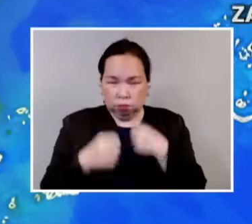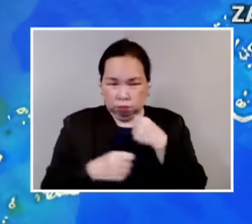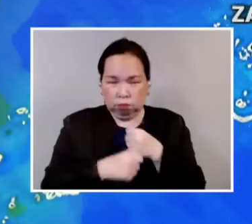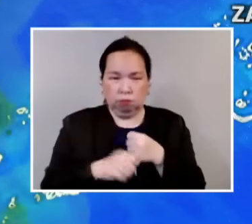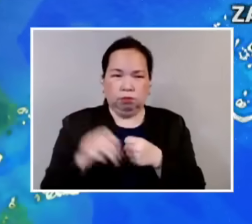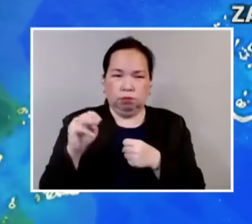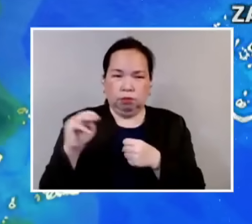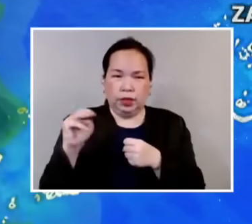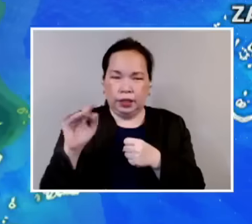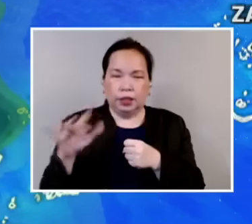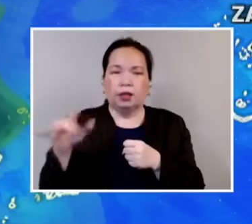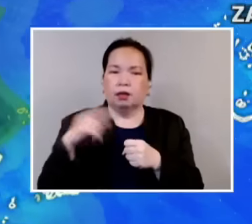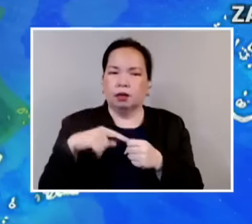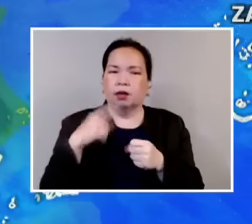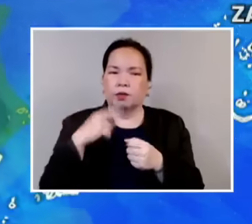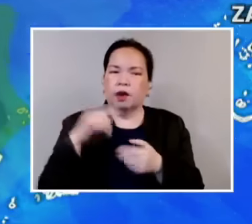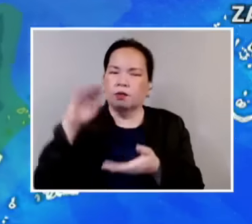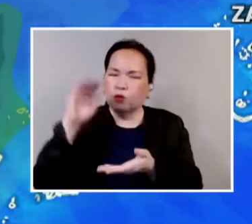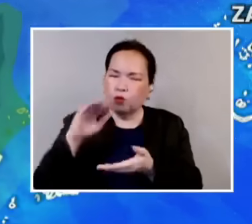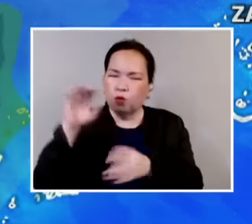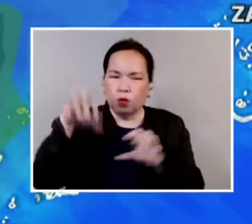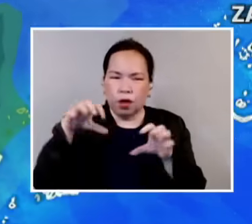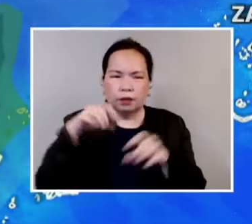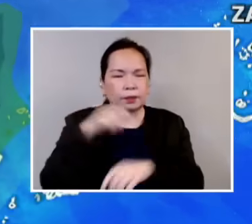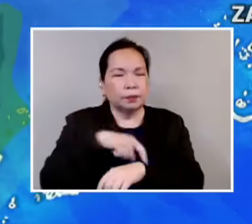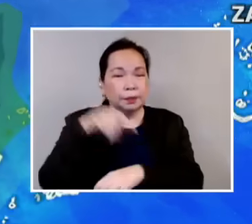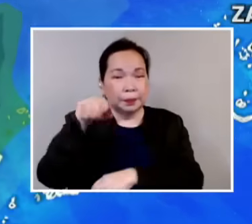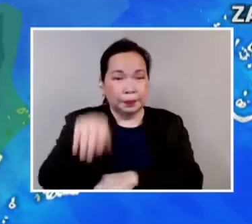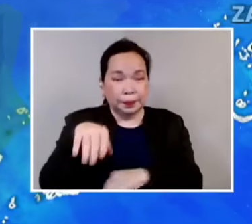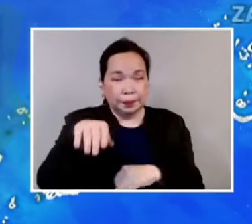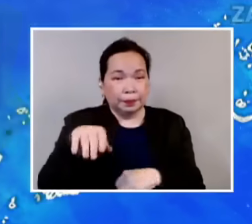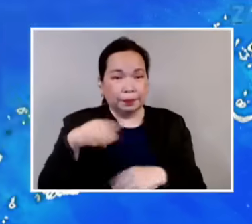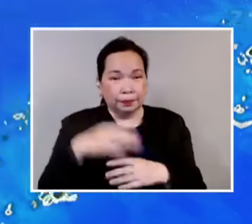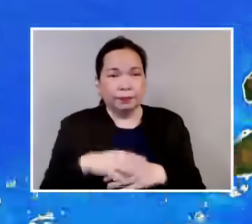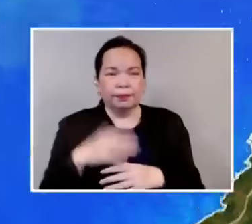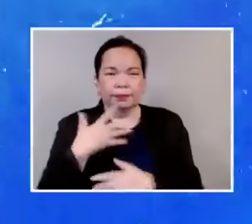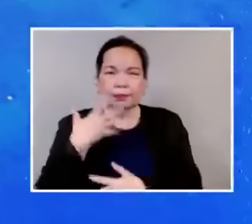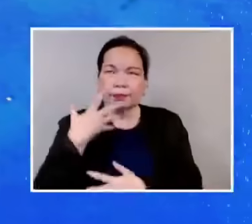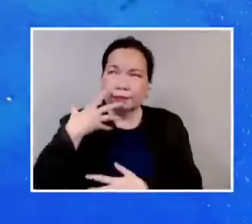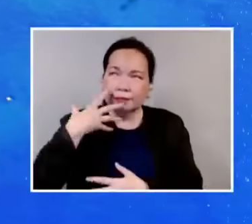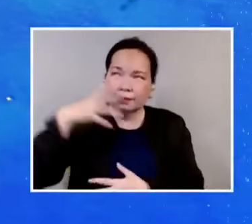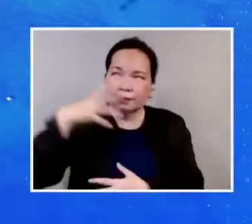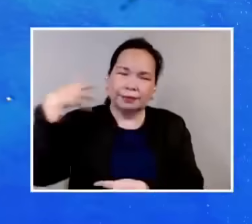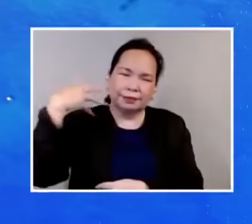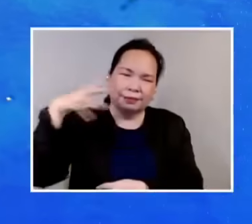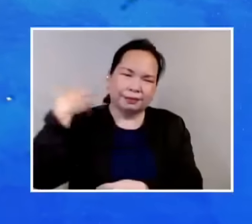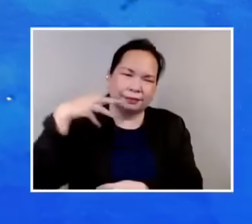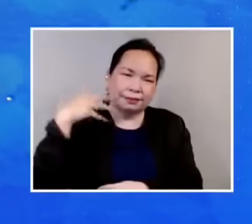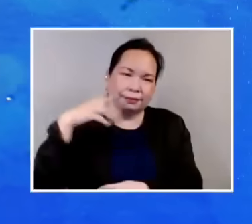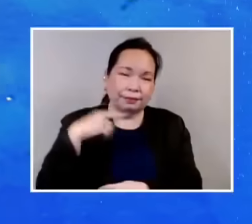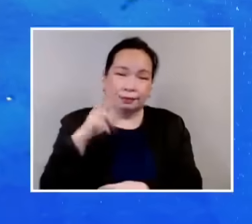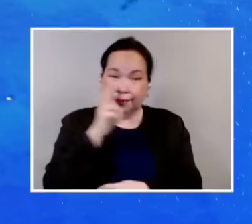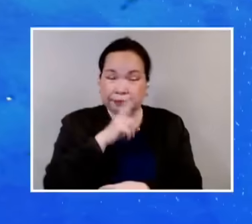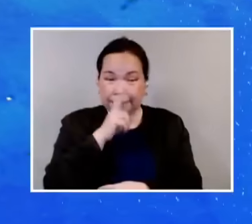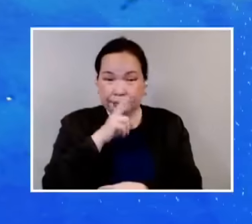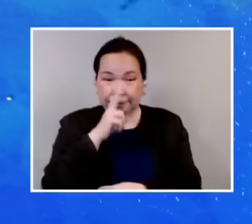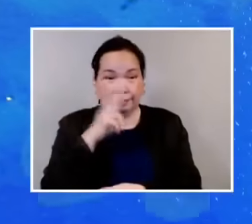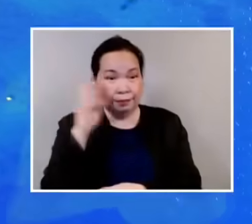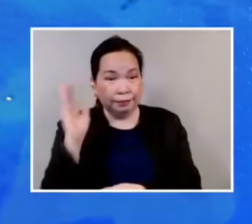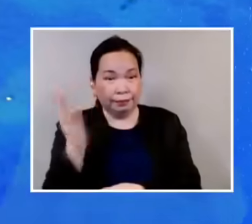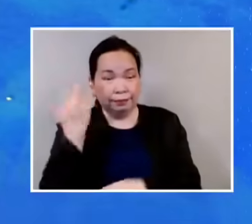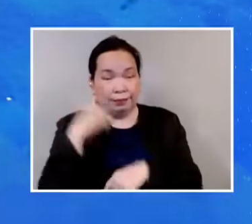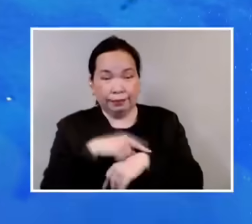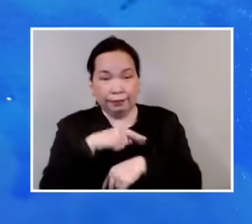na mababawasan pagsapit ng gabi. Maaraw at mainit din sa malaking bahagi ng Visayas sa umaga pero sa